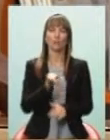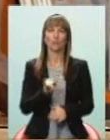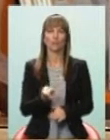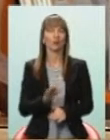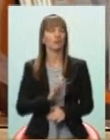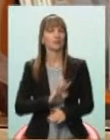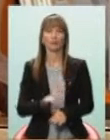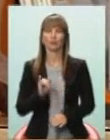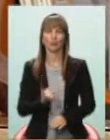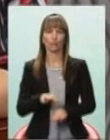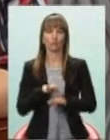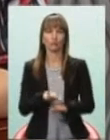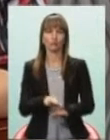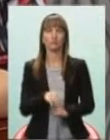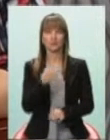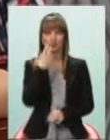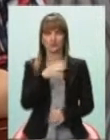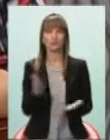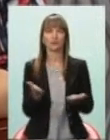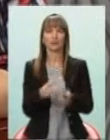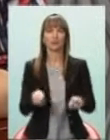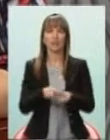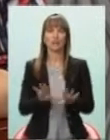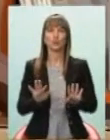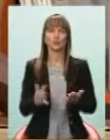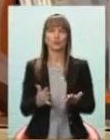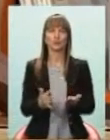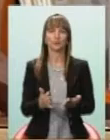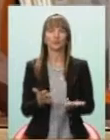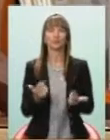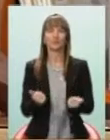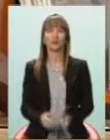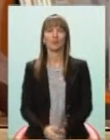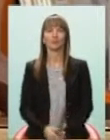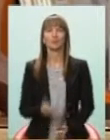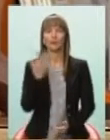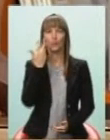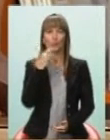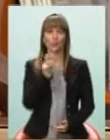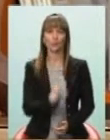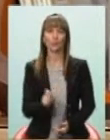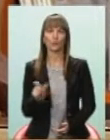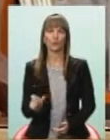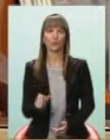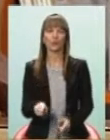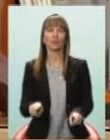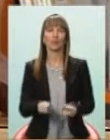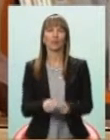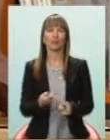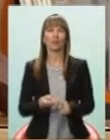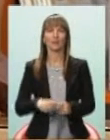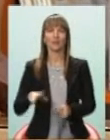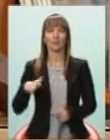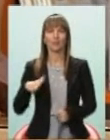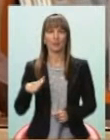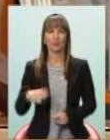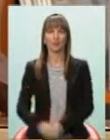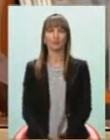ж, негуманно. Бачила ти взагалі такі випадки? Да. Коли люди, як це було?